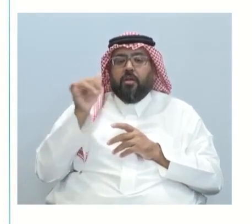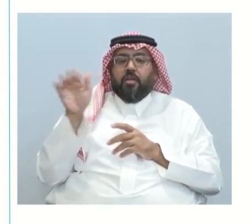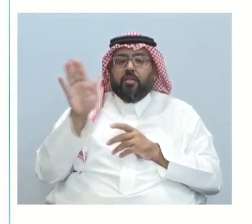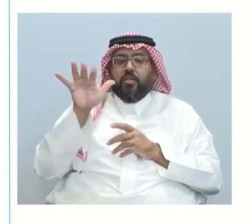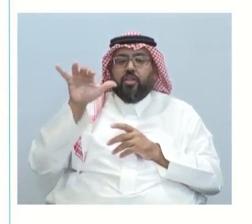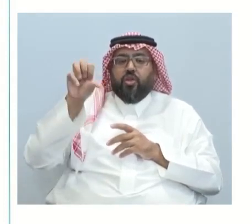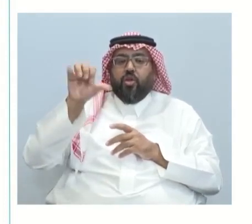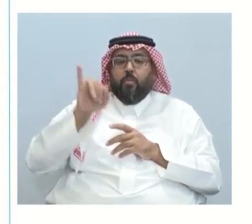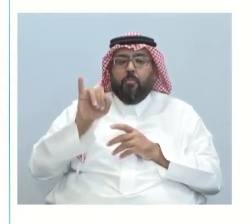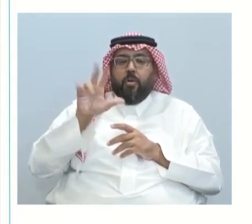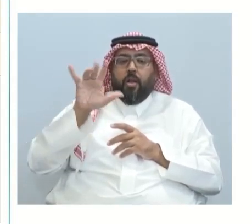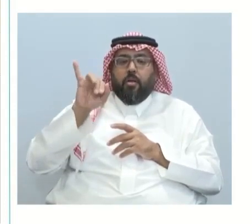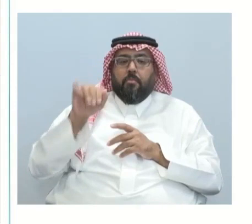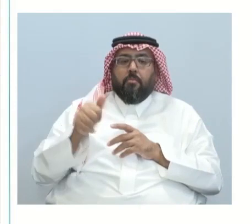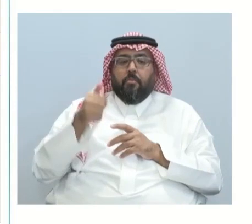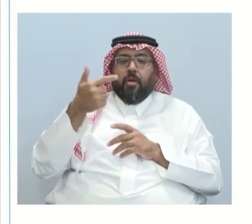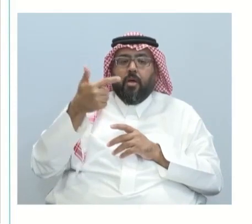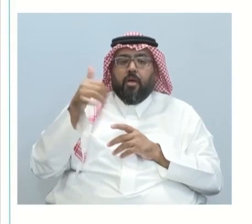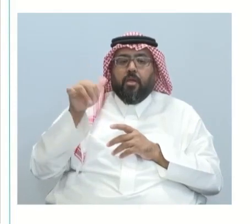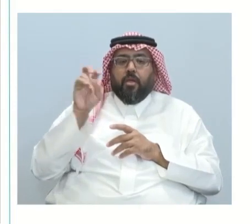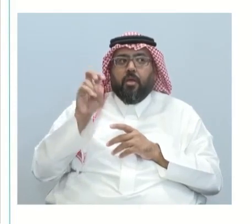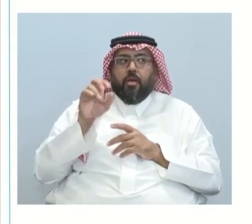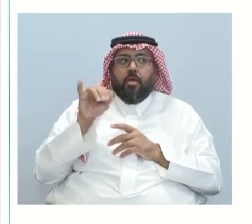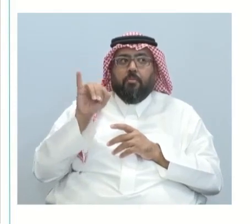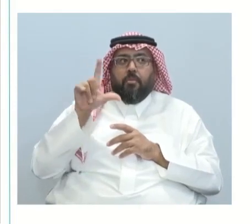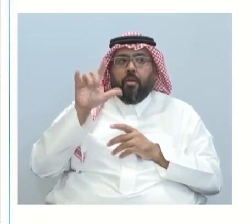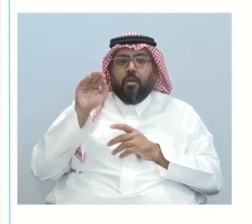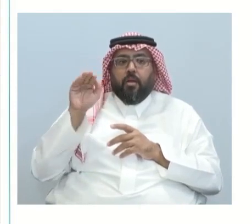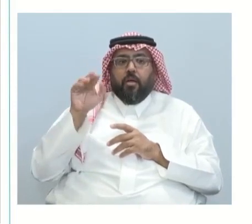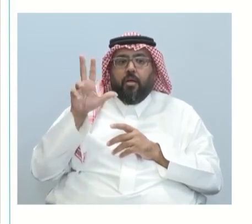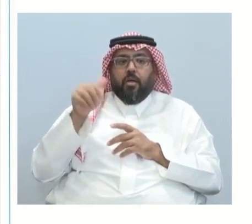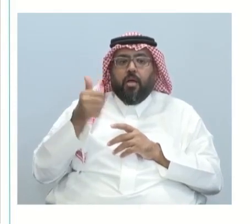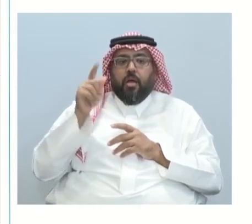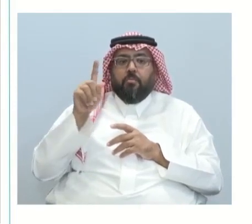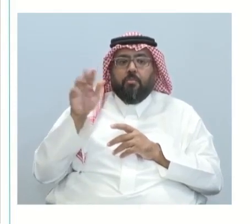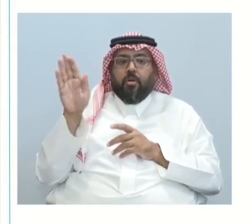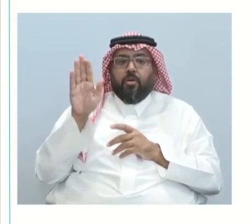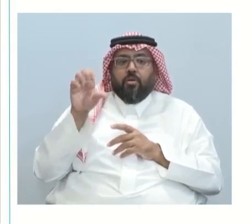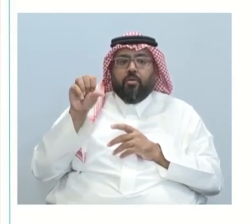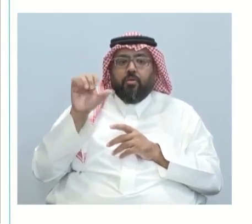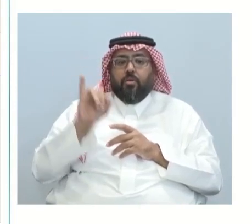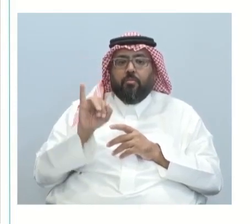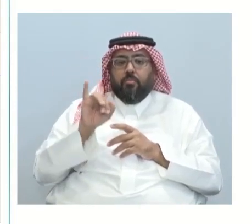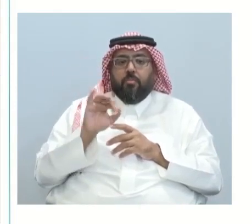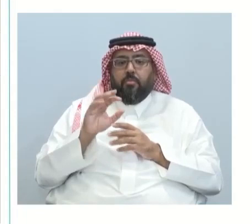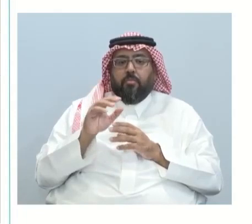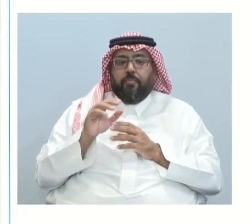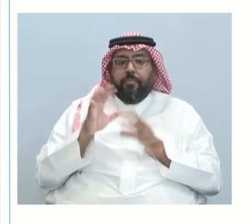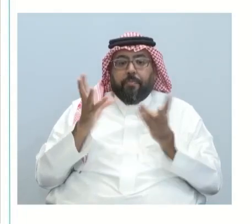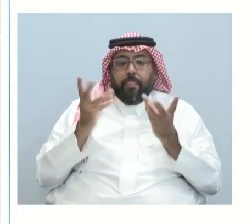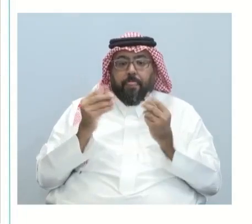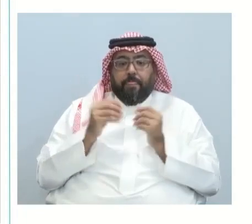ملح الابسون ملح الابسم في ملح الابسم ينتج من تفاعل ام جي او او مع